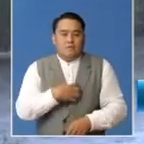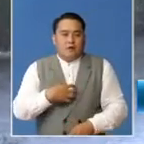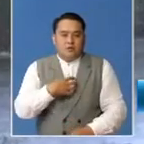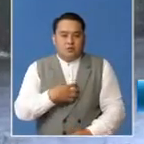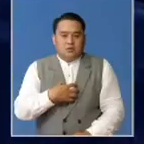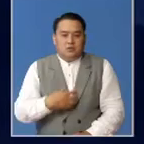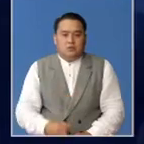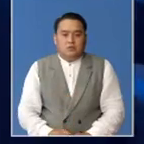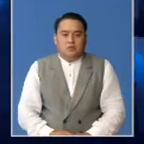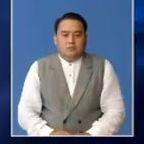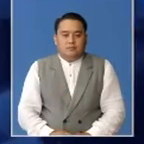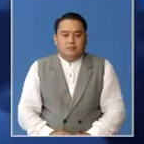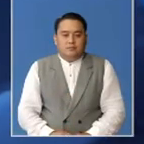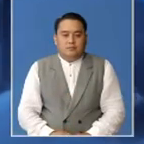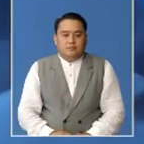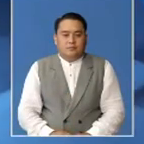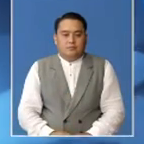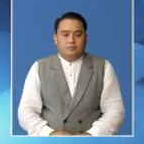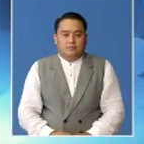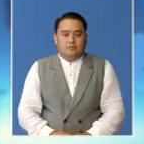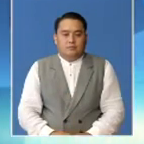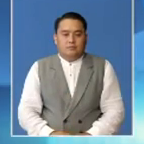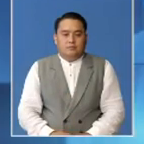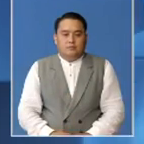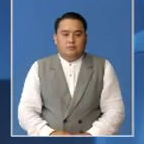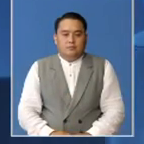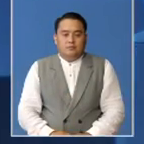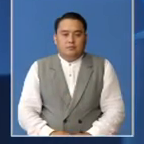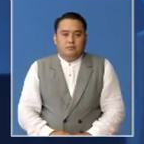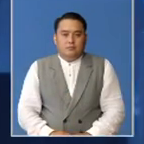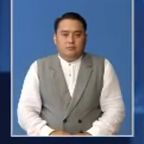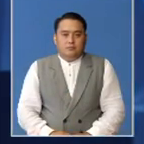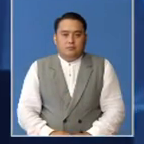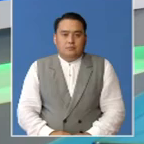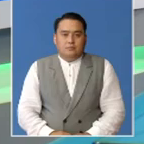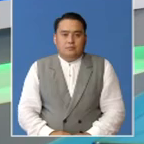социально-экономической важности. Ильяман Раймбеков, Аманжол Жункешев, телеканал ЖТСУ, Кигенский район.